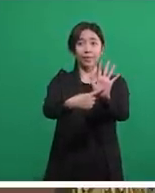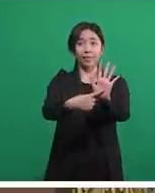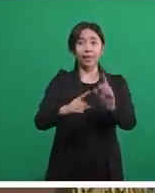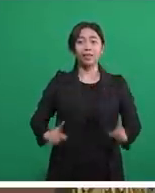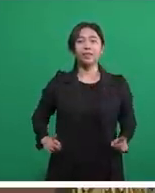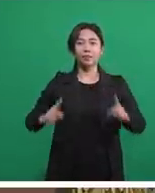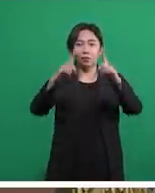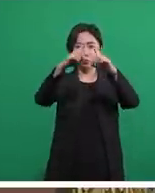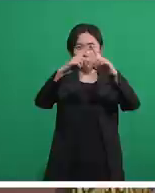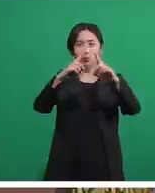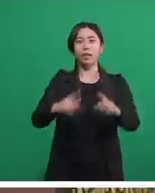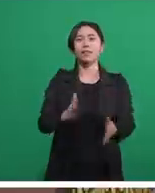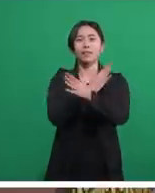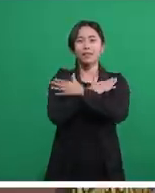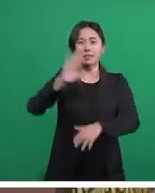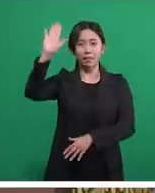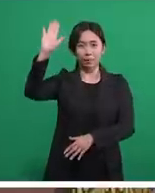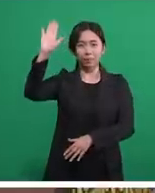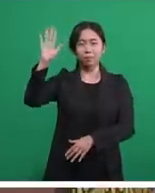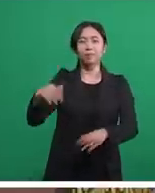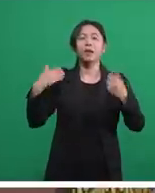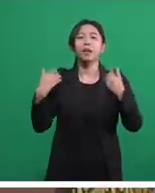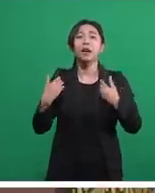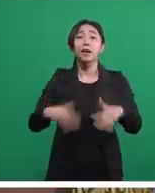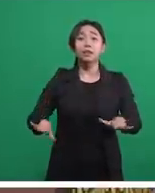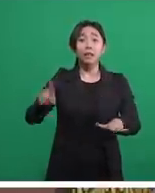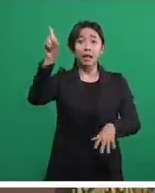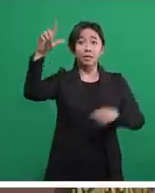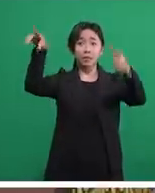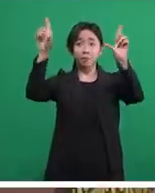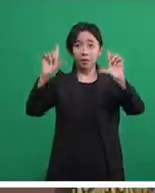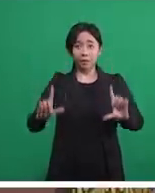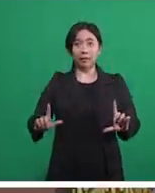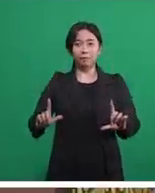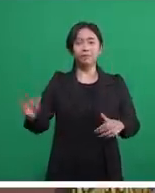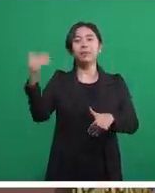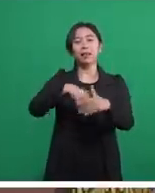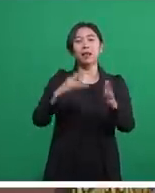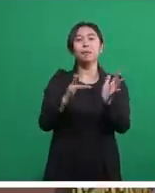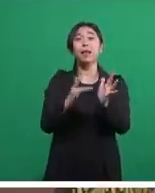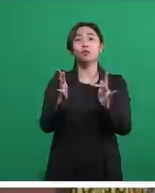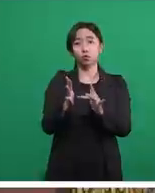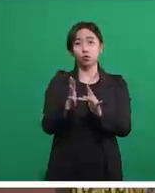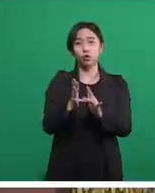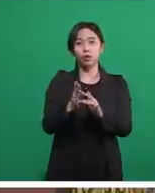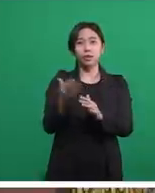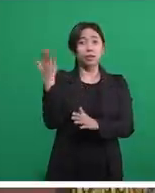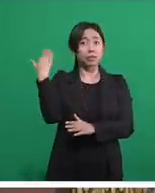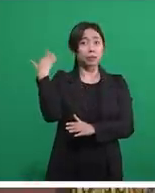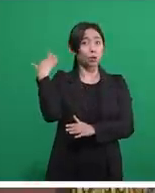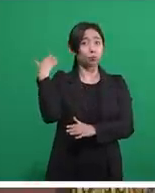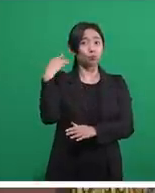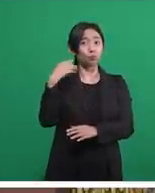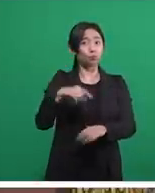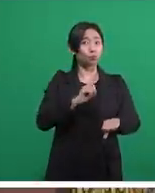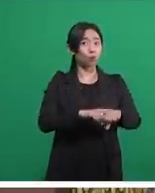kasih karunia-Nya sendiri, yang telah dikaruniakan kepada kita dalam Kristus Yesus sebelum permulaan